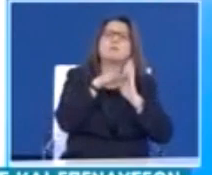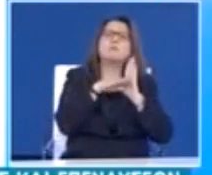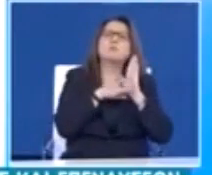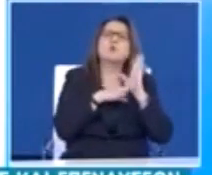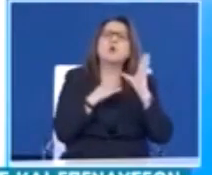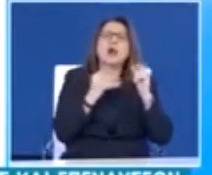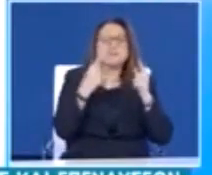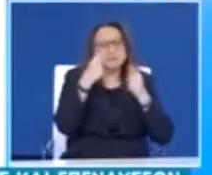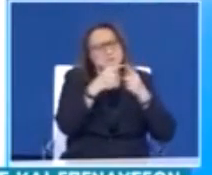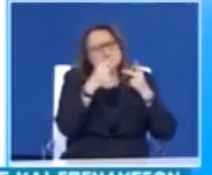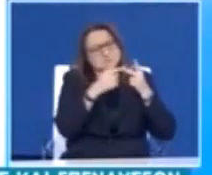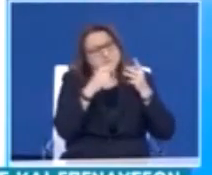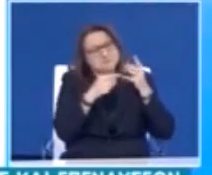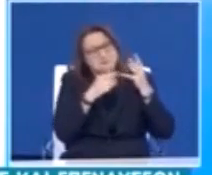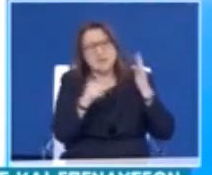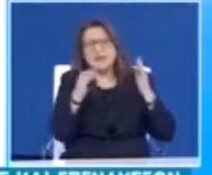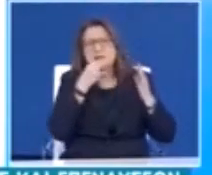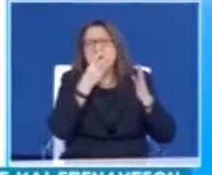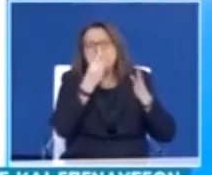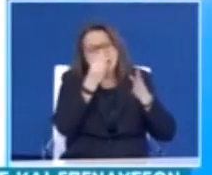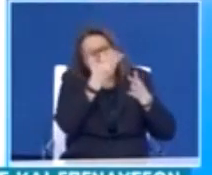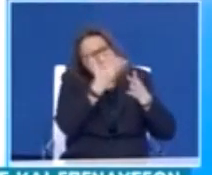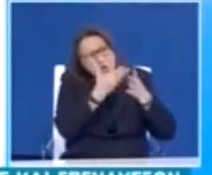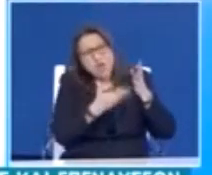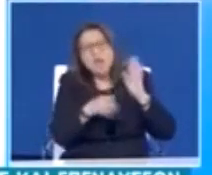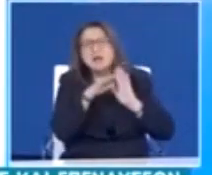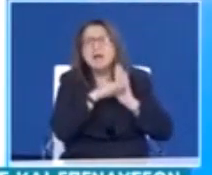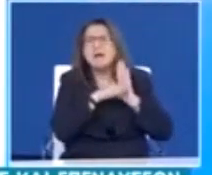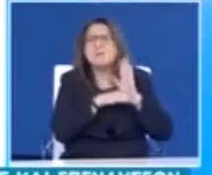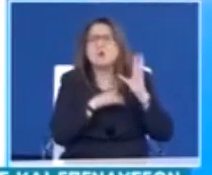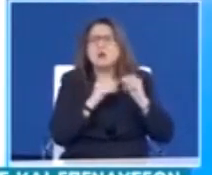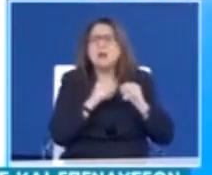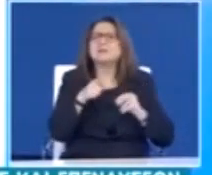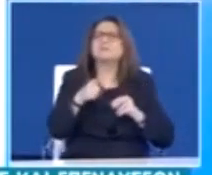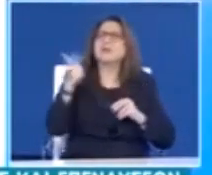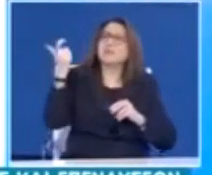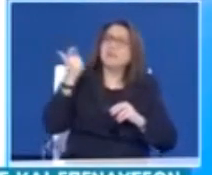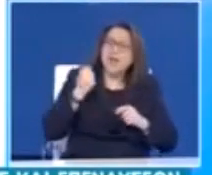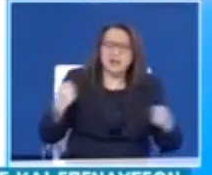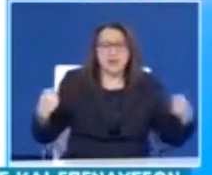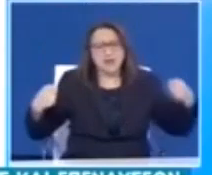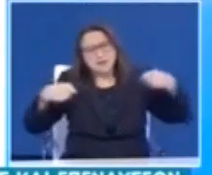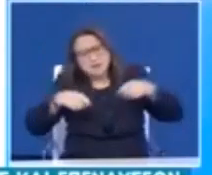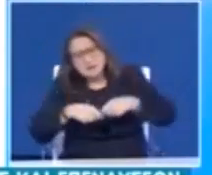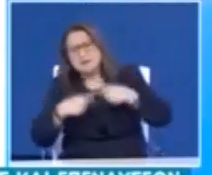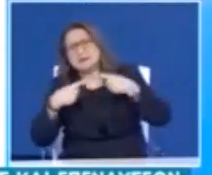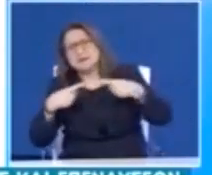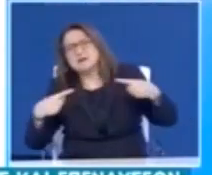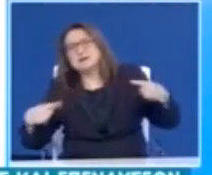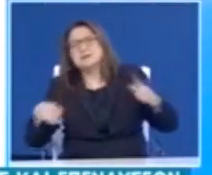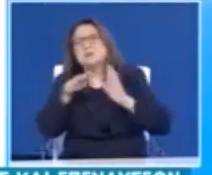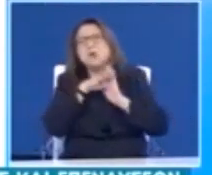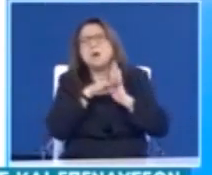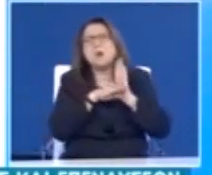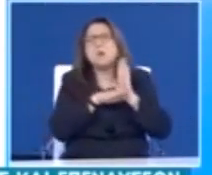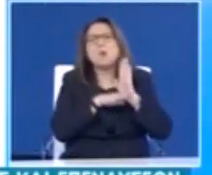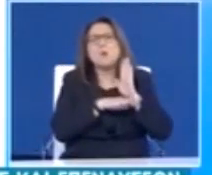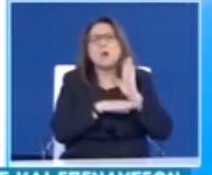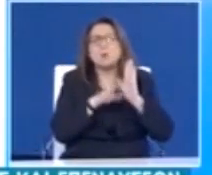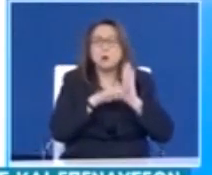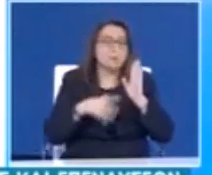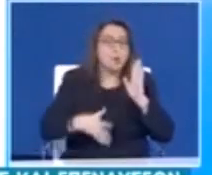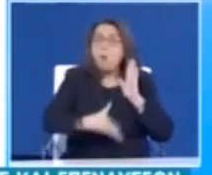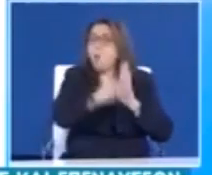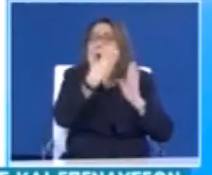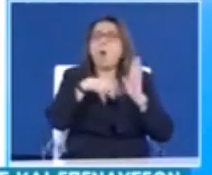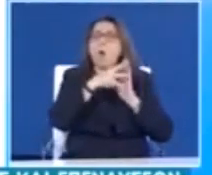δημόσιας συμμετοχής στο Equity Fund. Σε χρηματοδότηση δάνεια μαζί με πιστωτικά ιδρύματα σε στρατηγικούς τομείς ελληνικής οικονομίας. Συνεπενδυτικό